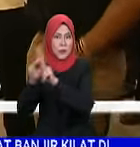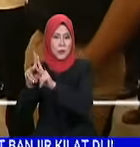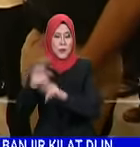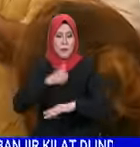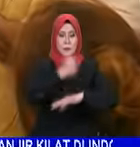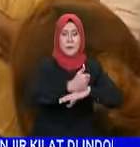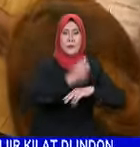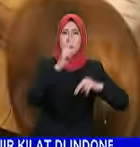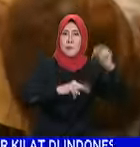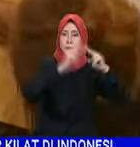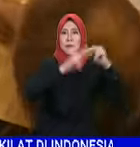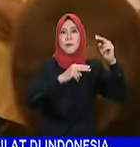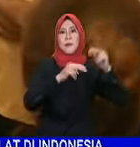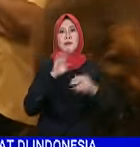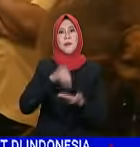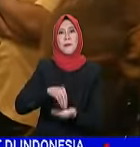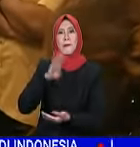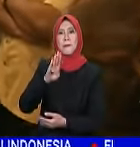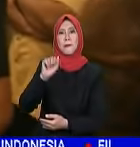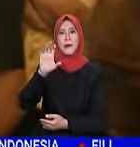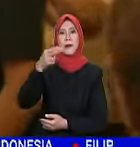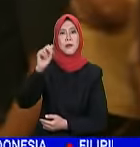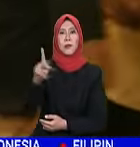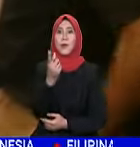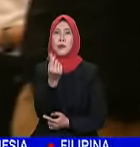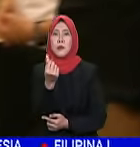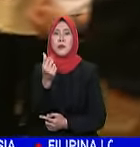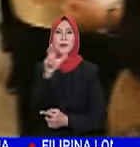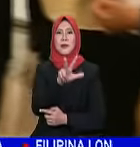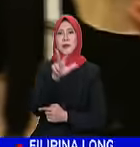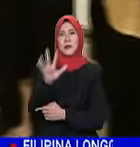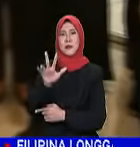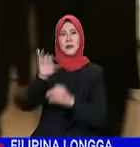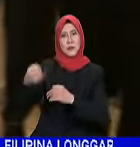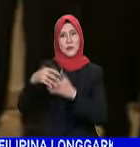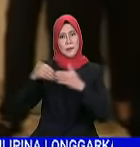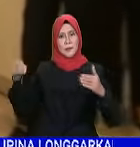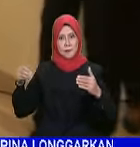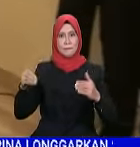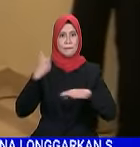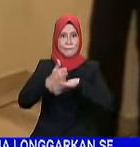klinik kesihatan gantian jenis 3 di Balchuk dengan kos keseluruhan RM35 juta.